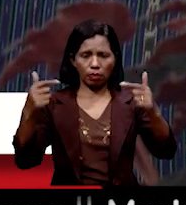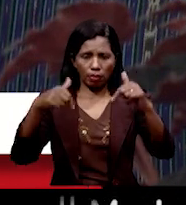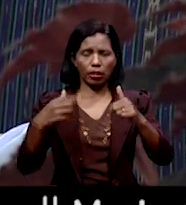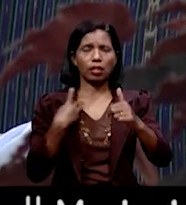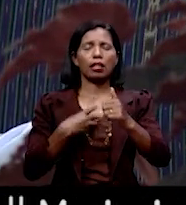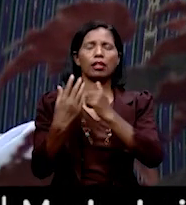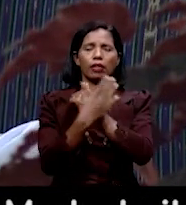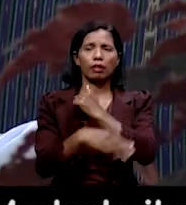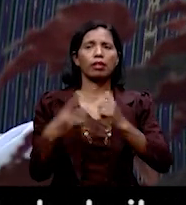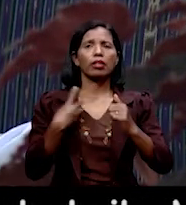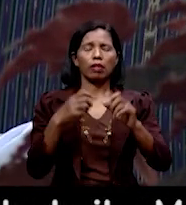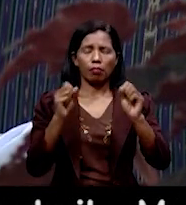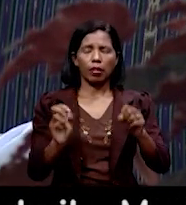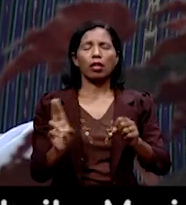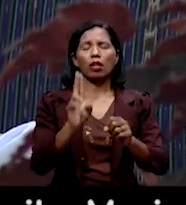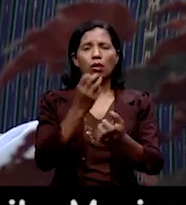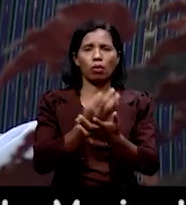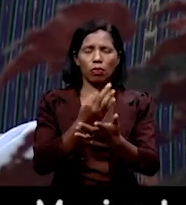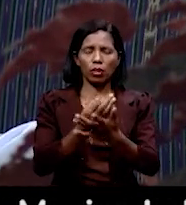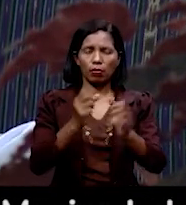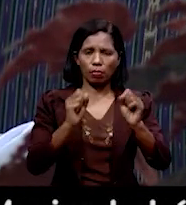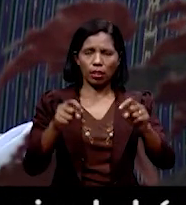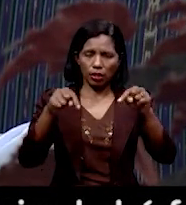o sambele buras bela na kono iya itu nerai.